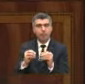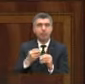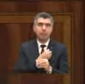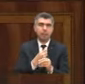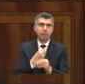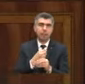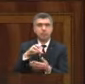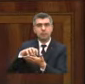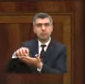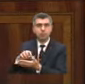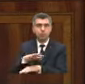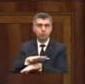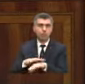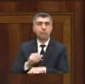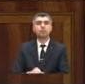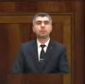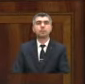بعض الجهات.